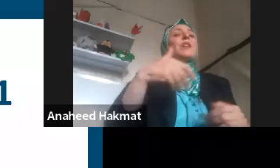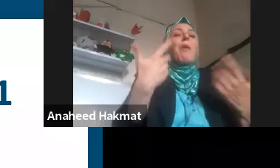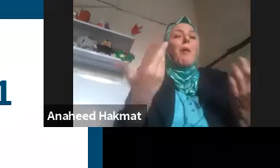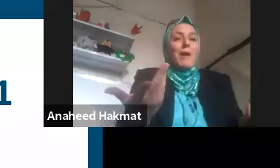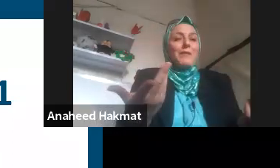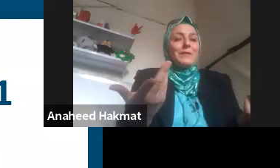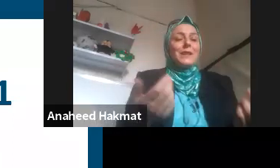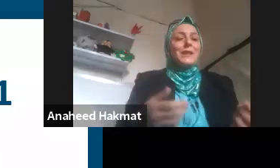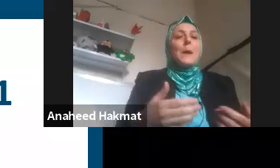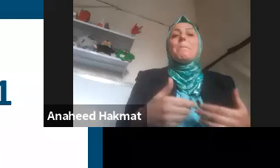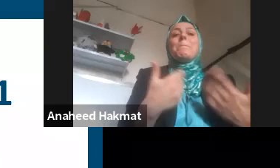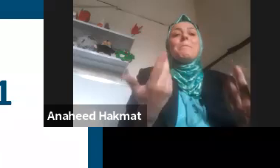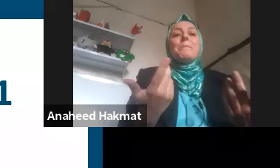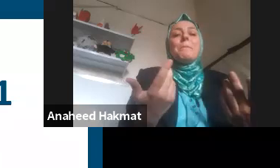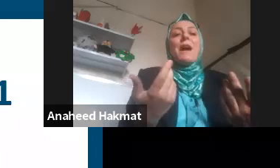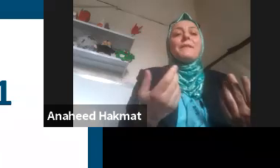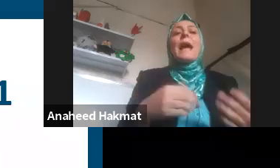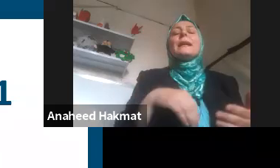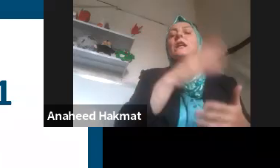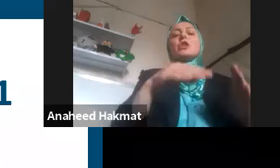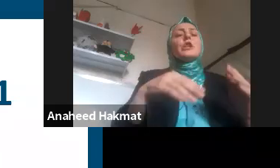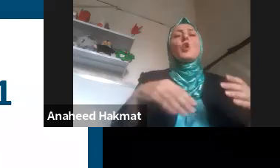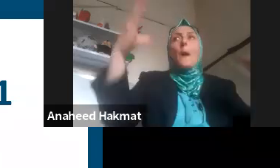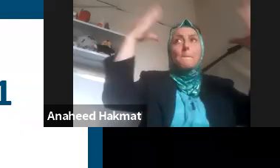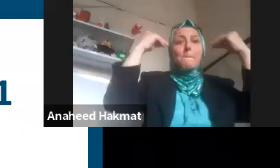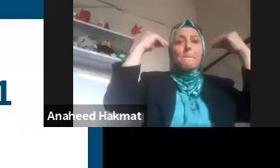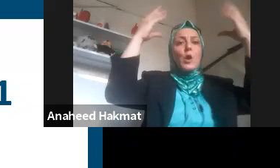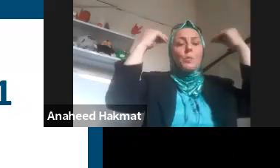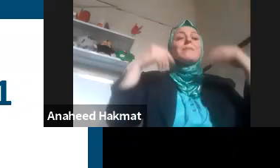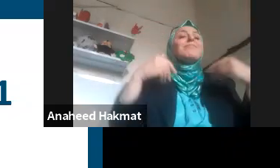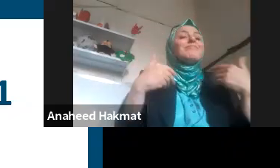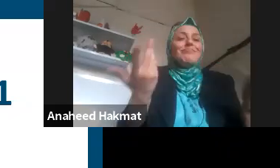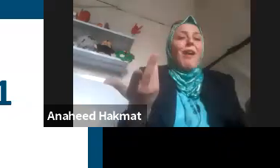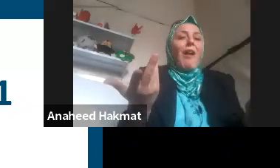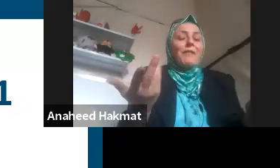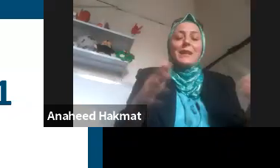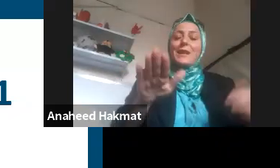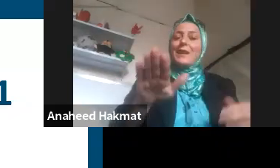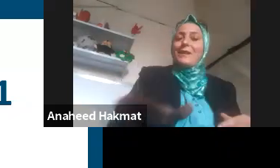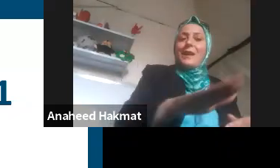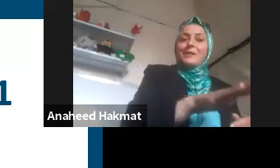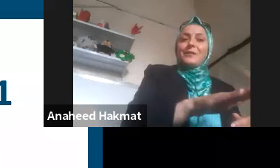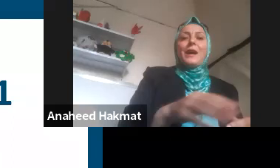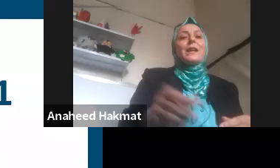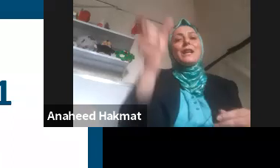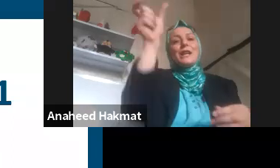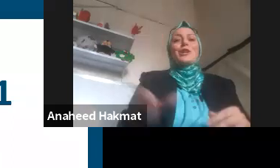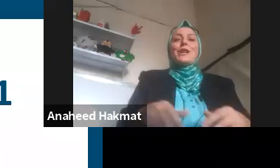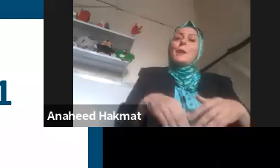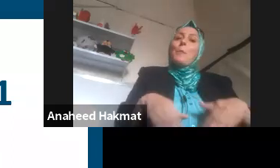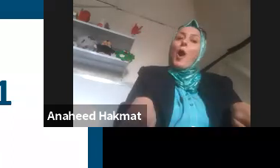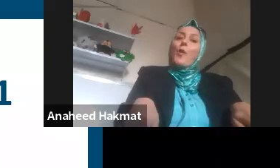عنا بيانات دقيقة خلال تسجيل الأولاد ذوي الإعاقة في المدارس.